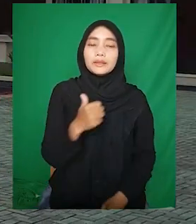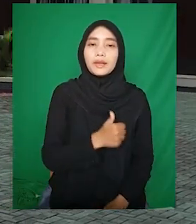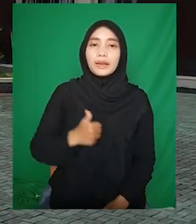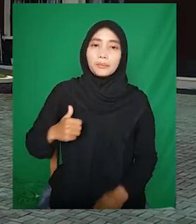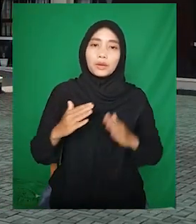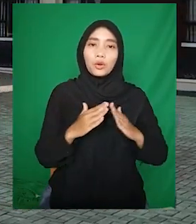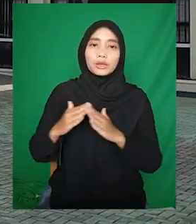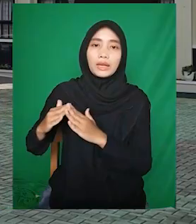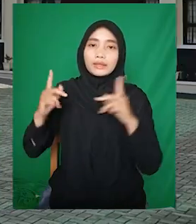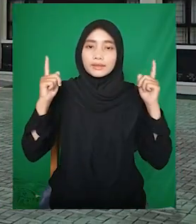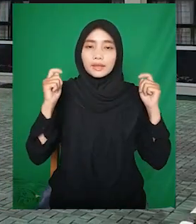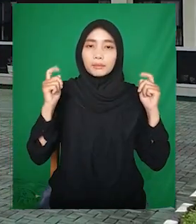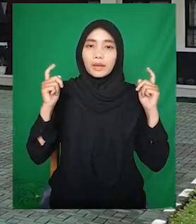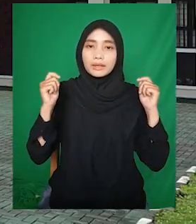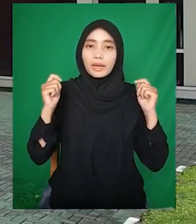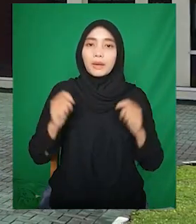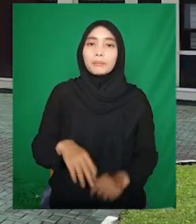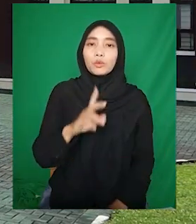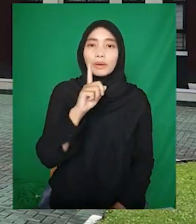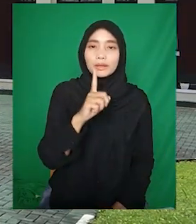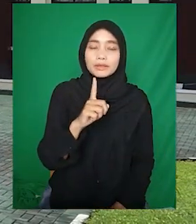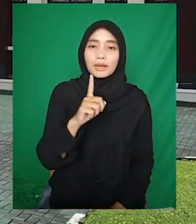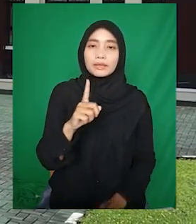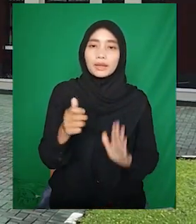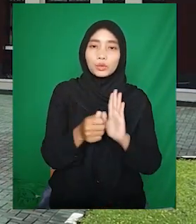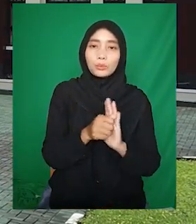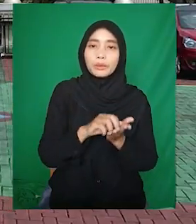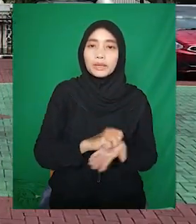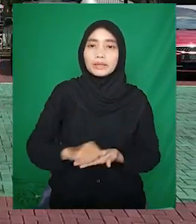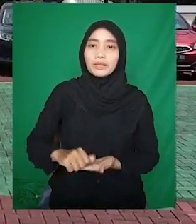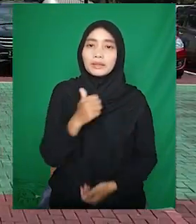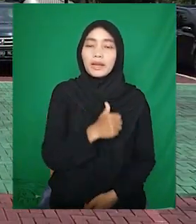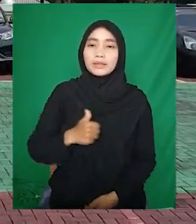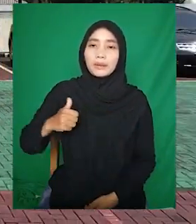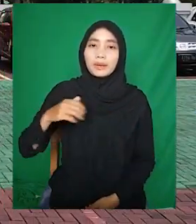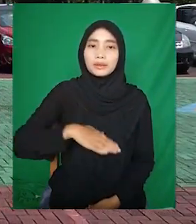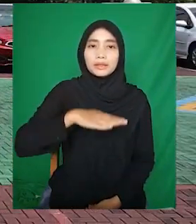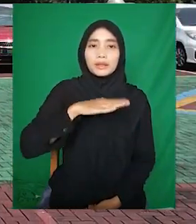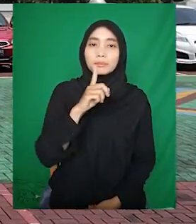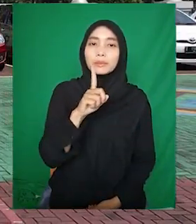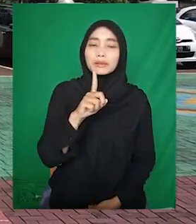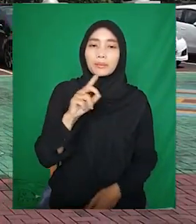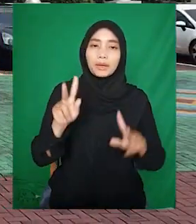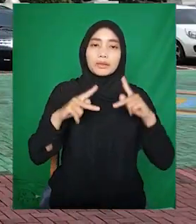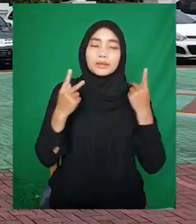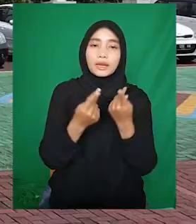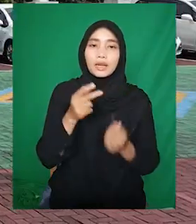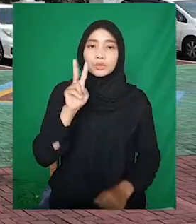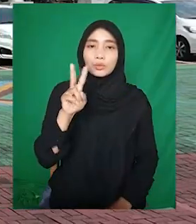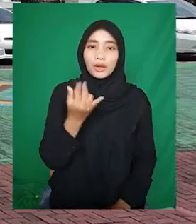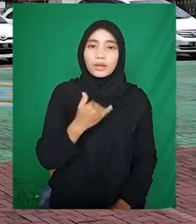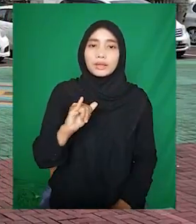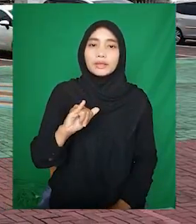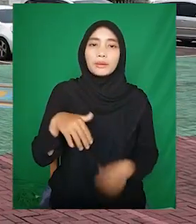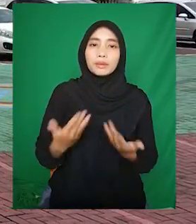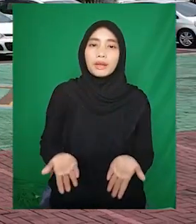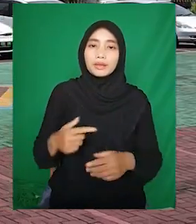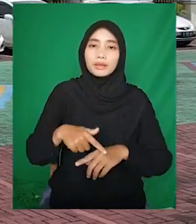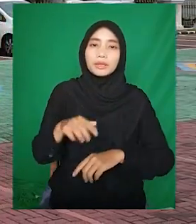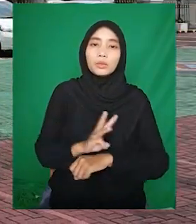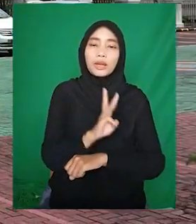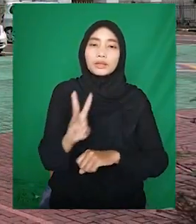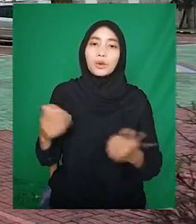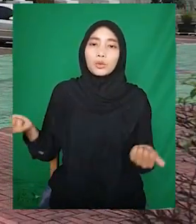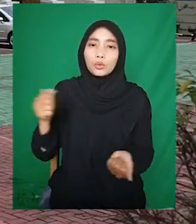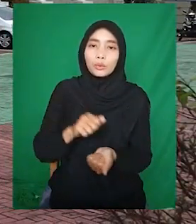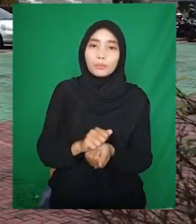Pengadilan Agama Kota Tasikmalaya merupakan salah satu pengadilan agama tingkat pertama kelas 2 yang